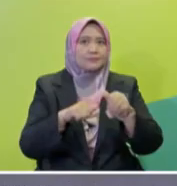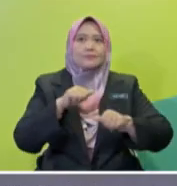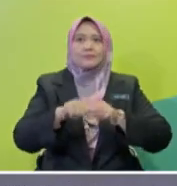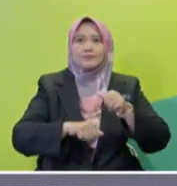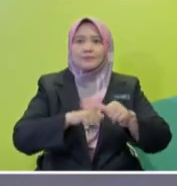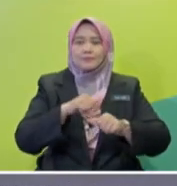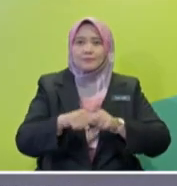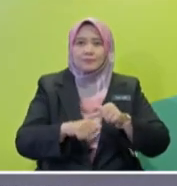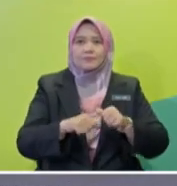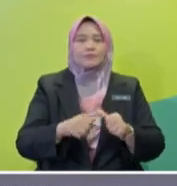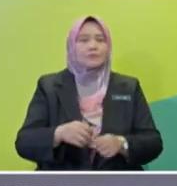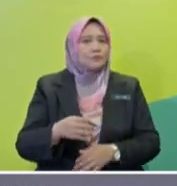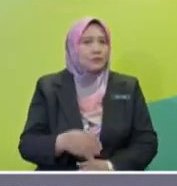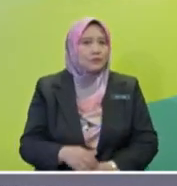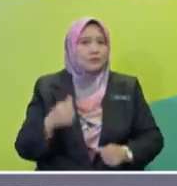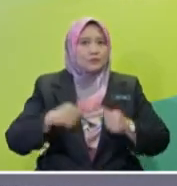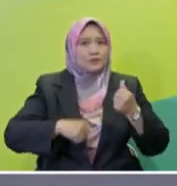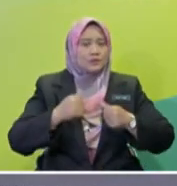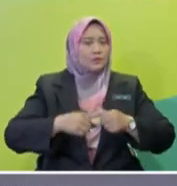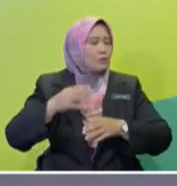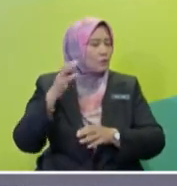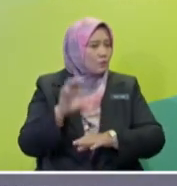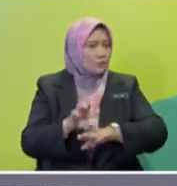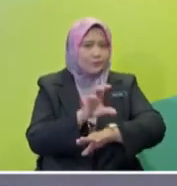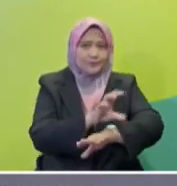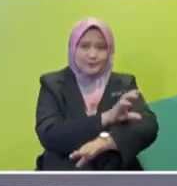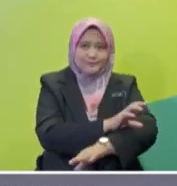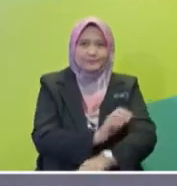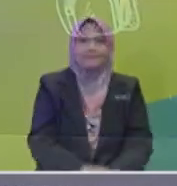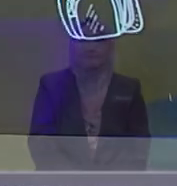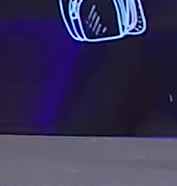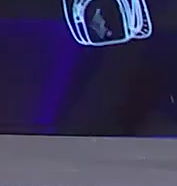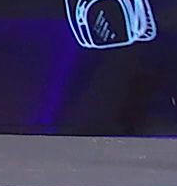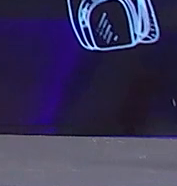dia pada hari ini Ayo kita saksikan dahulu profil dulu